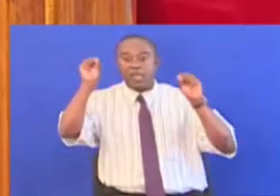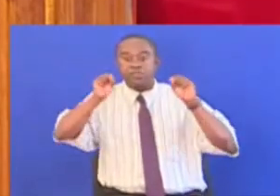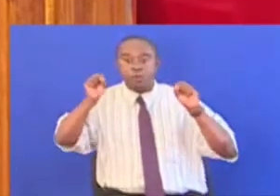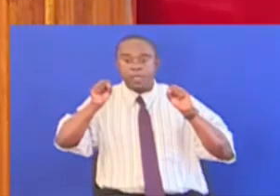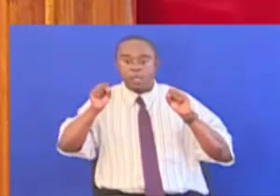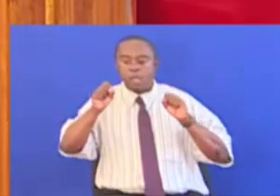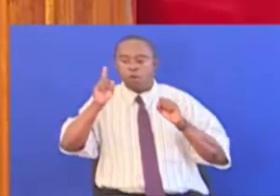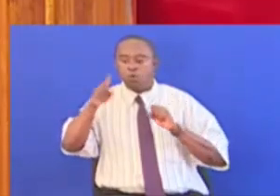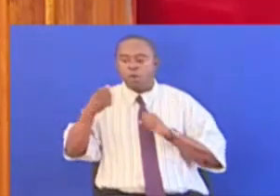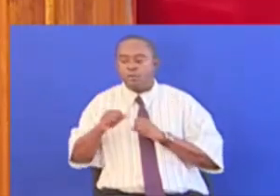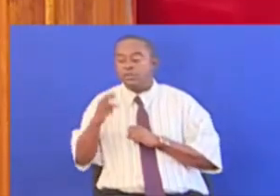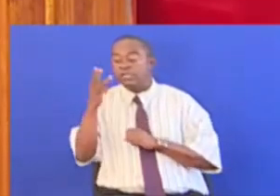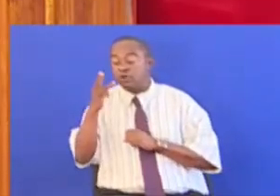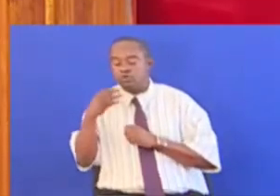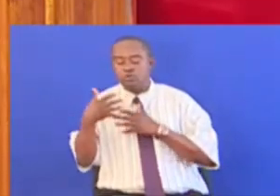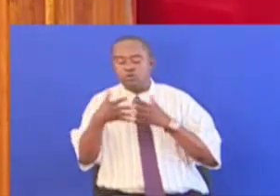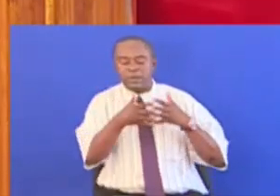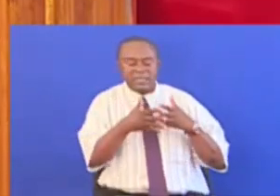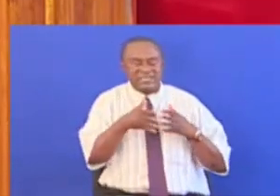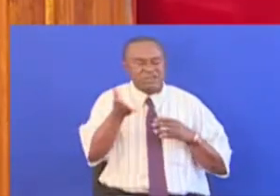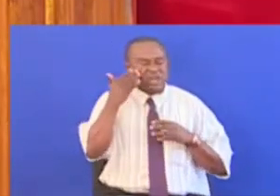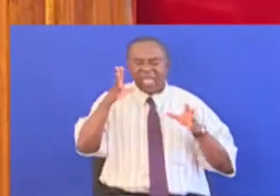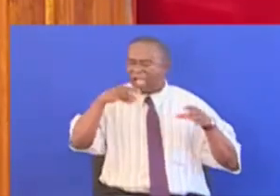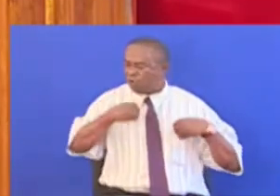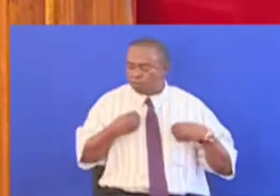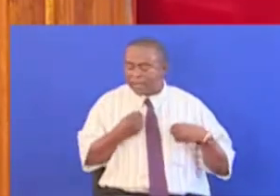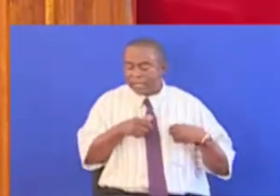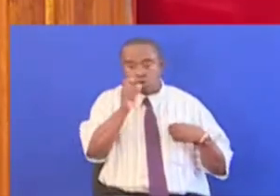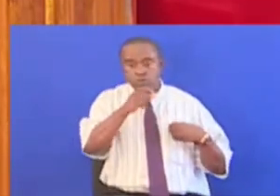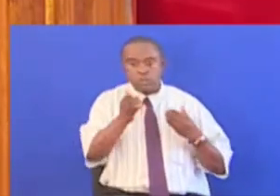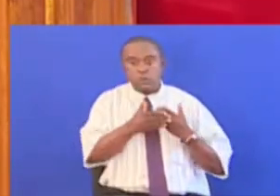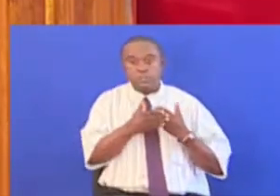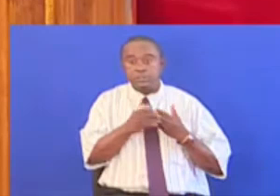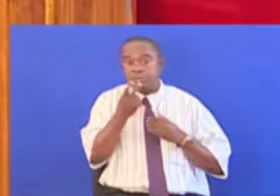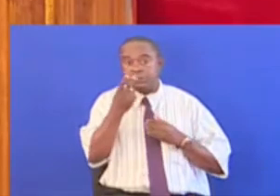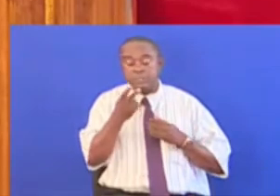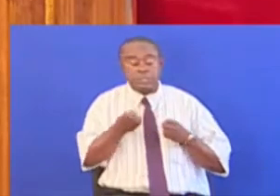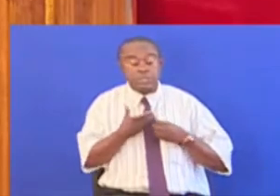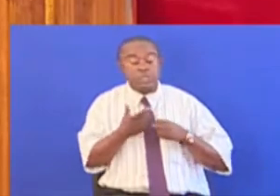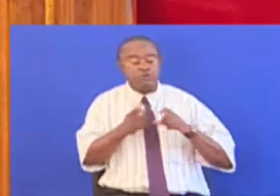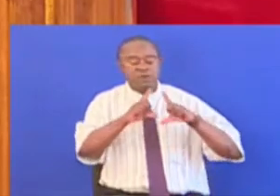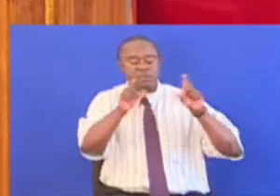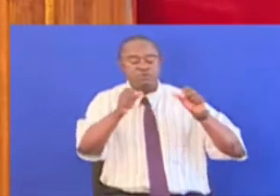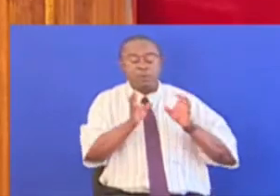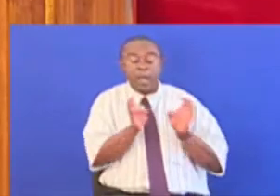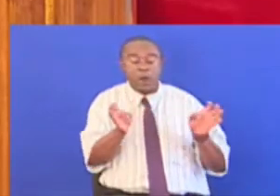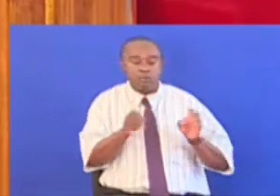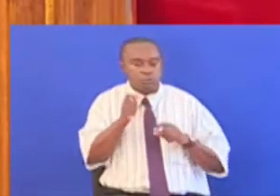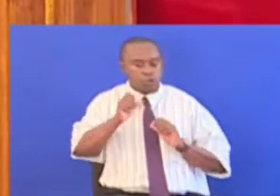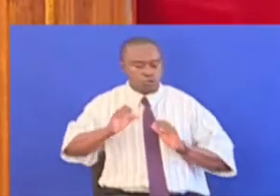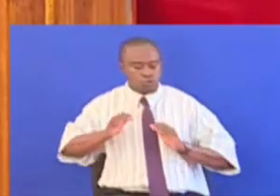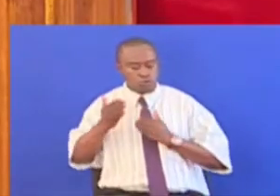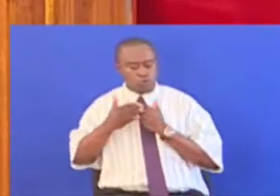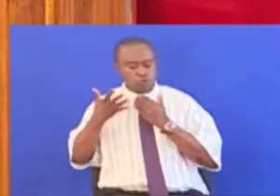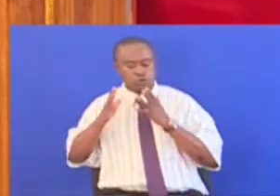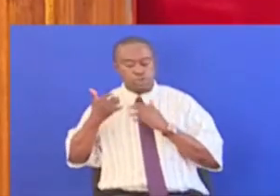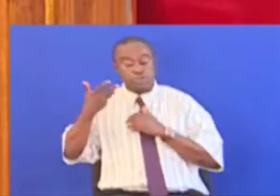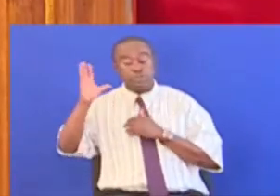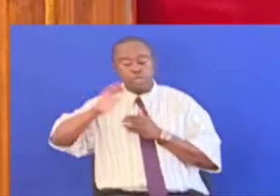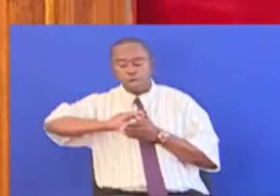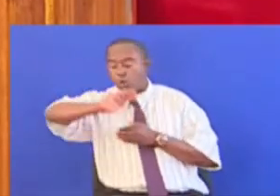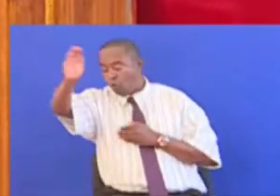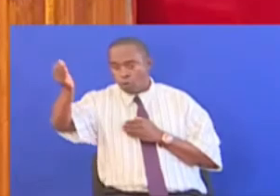Marekani na Ulaya, na yenyewe pia haikubali uraia pacha, lakini inatoa kitambulisho maalum kwa Waethiopia walioko nje ambao wakirudi nchini kwao